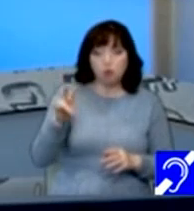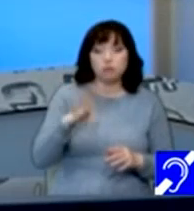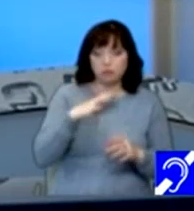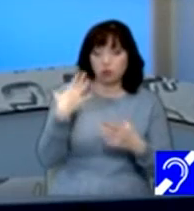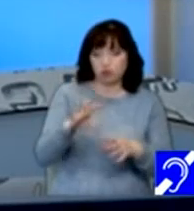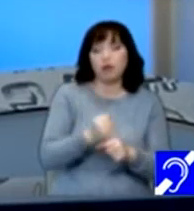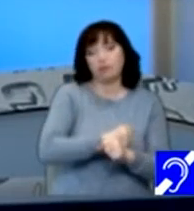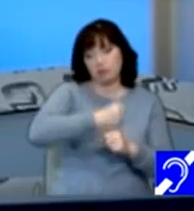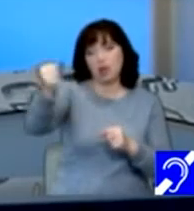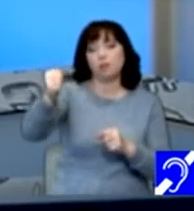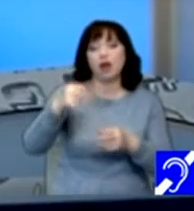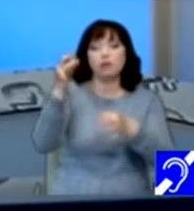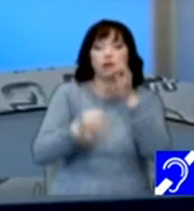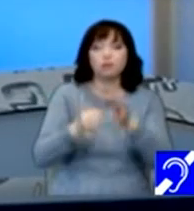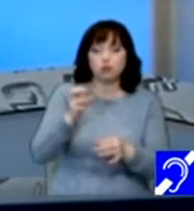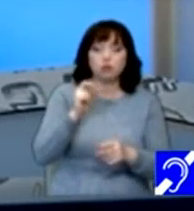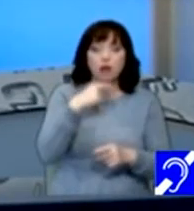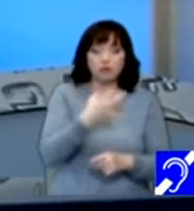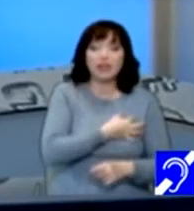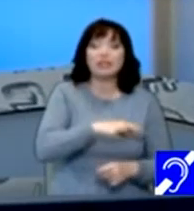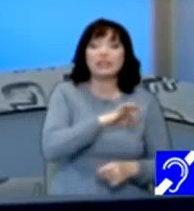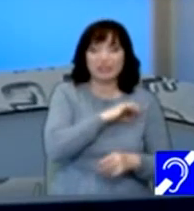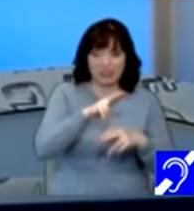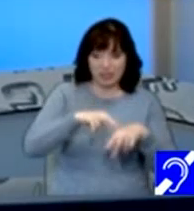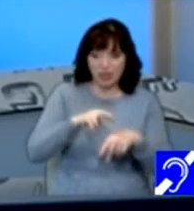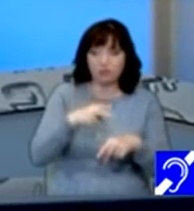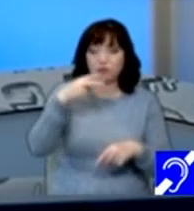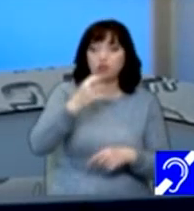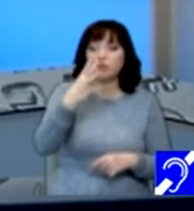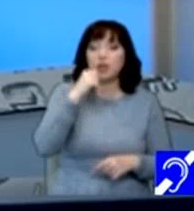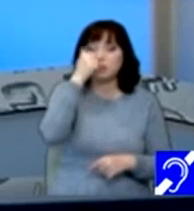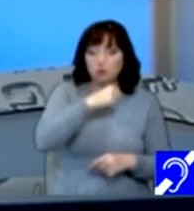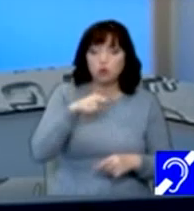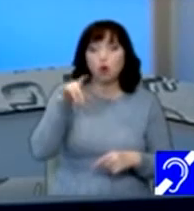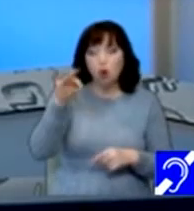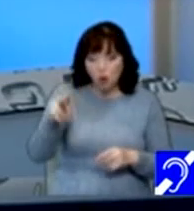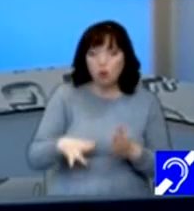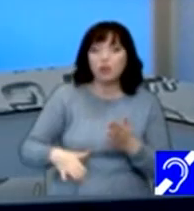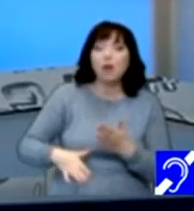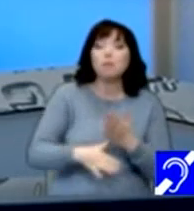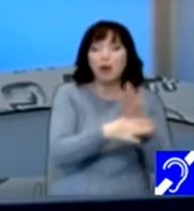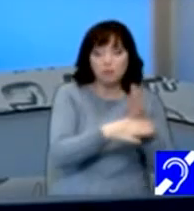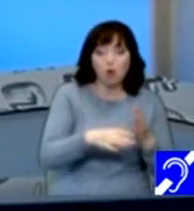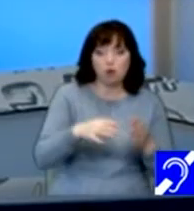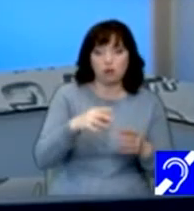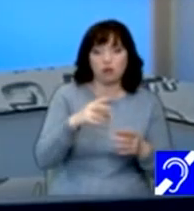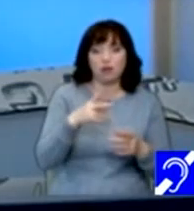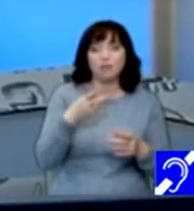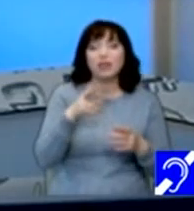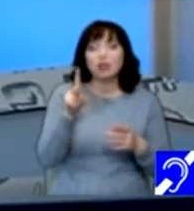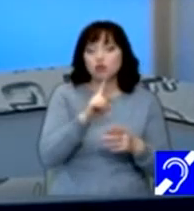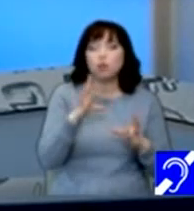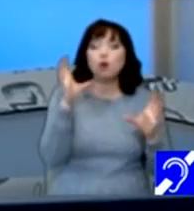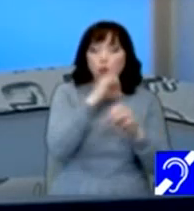trimis în judecată. Conform anchetatorilor, în 2015, el ar fi contribuit la eliberarea frauduloasă a peste 75